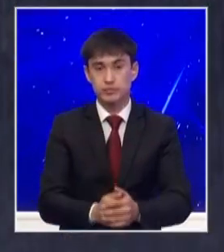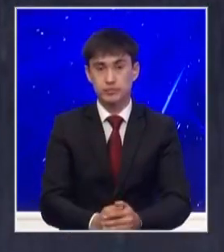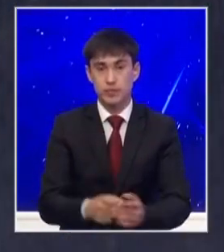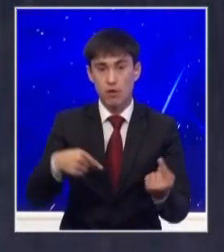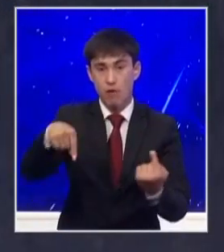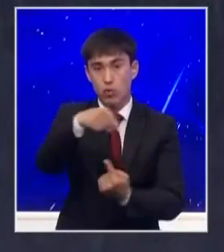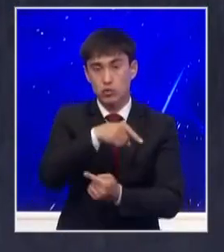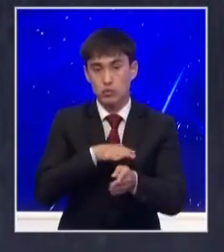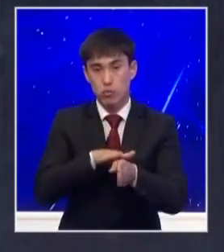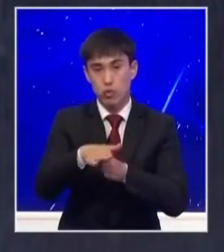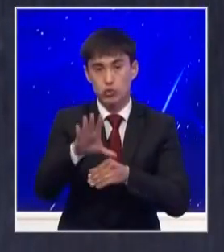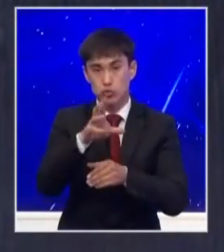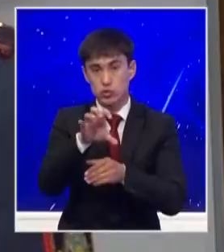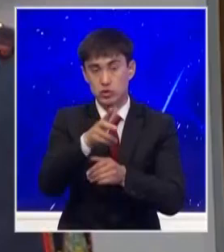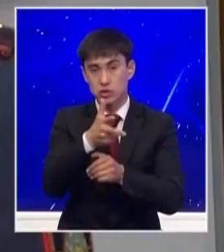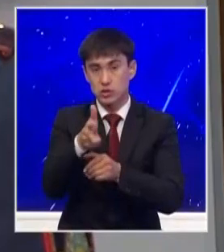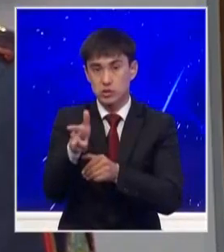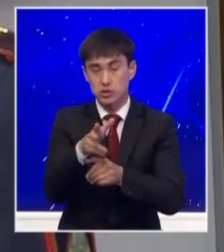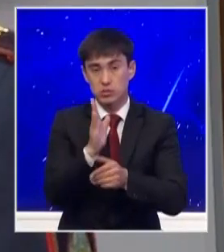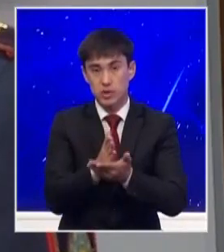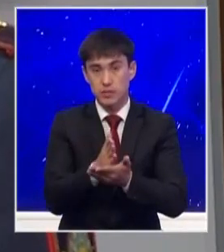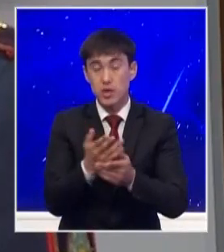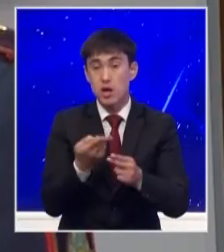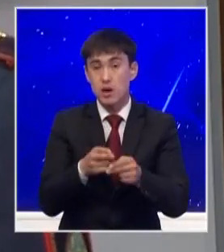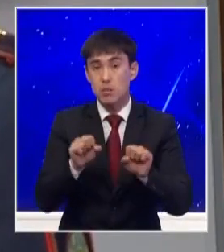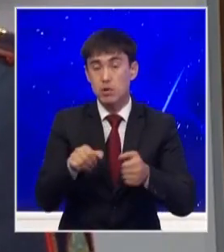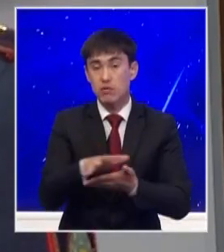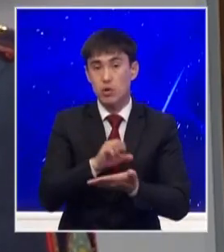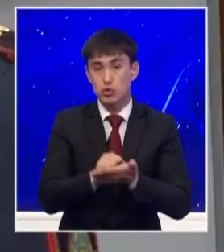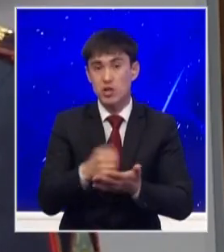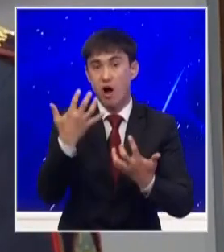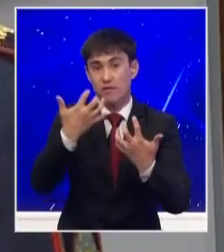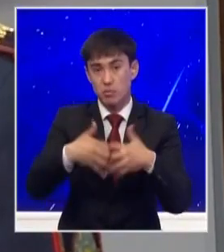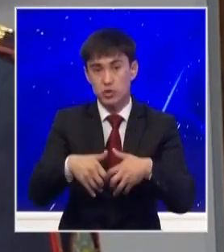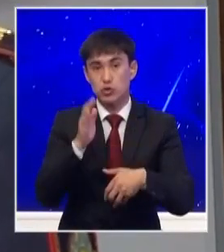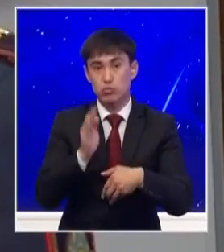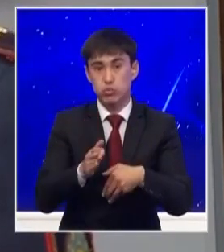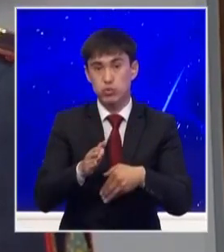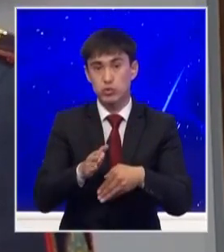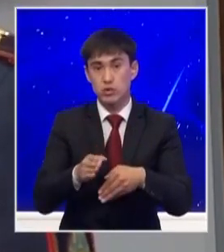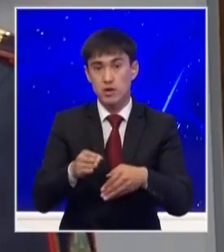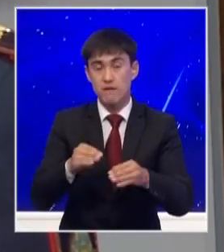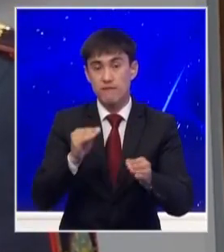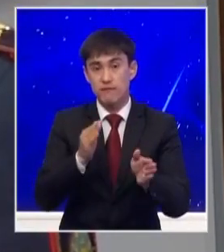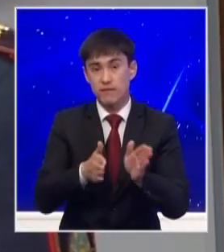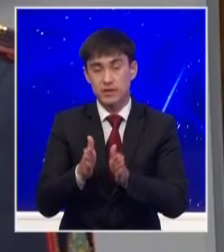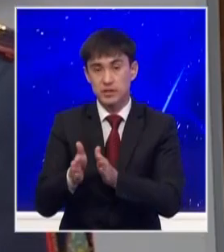себя полностью. И данные правонарушения автоматическим режимом будет попадать в